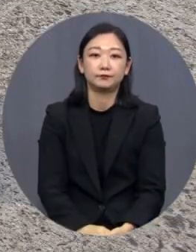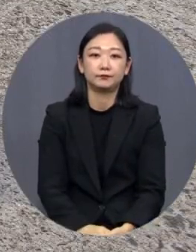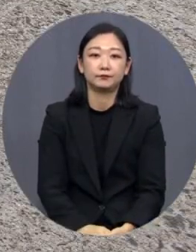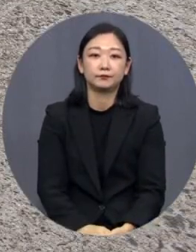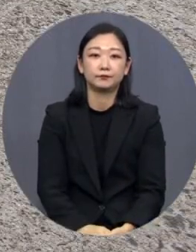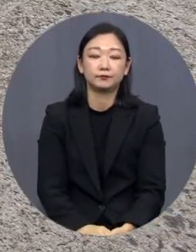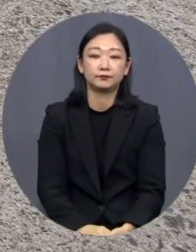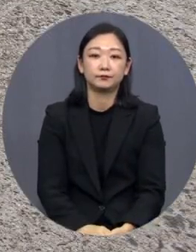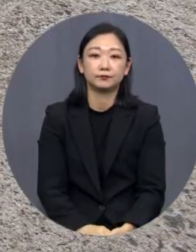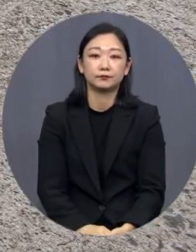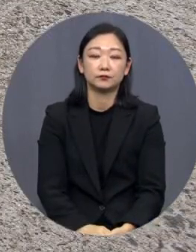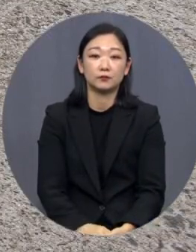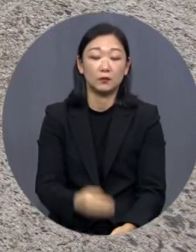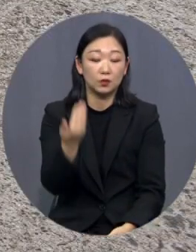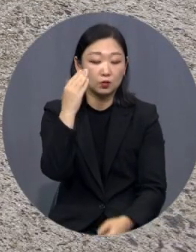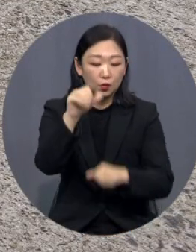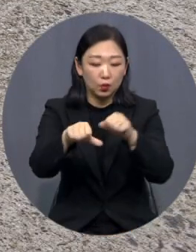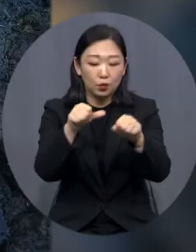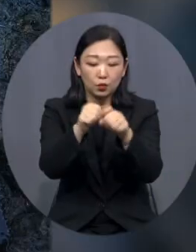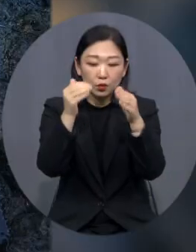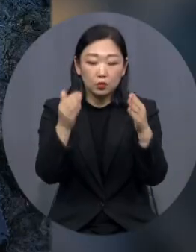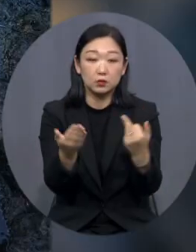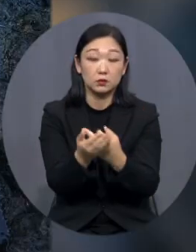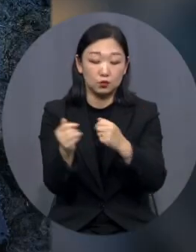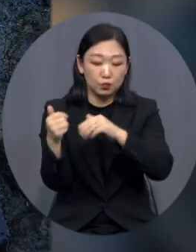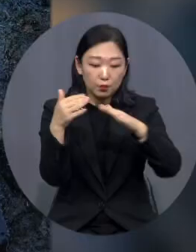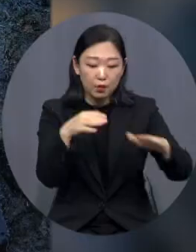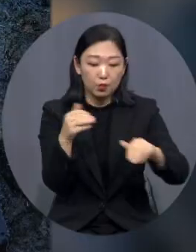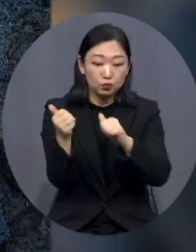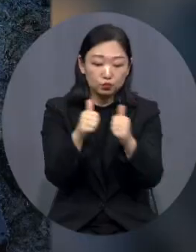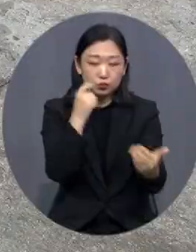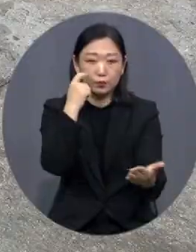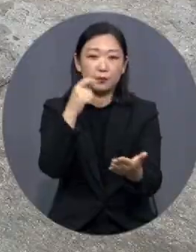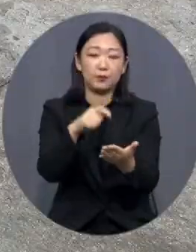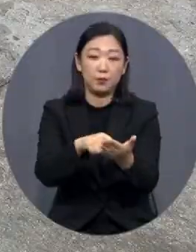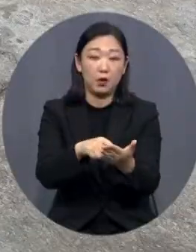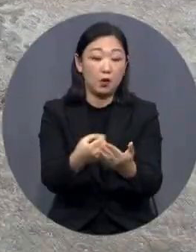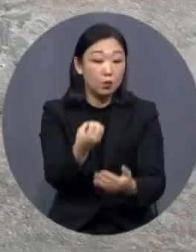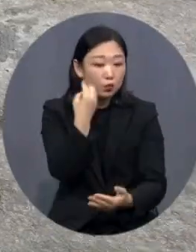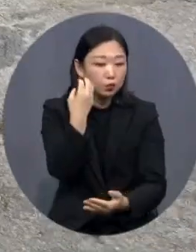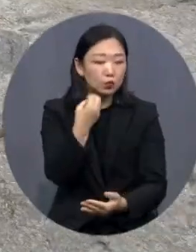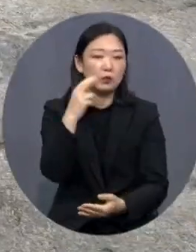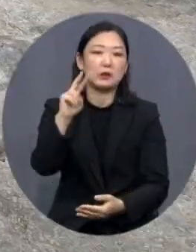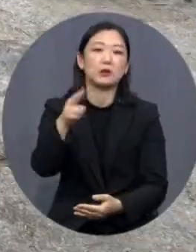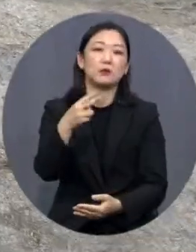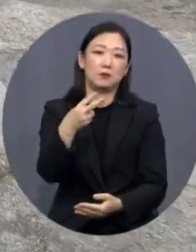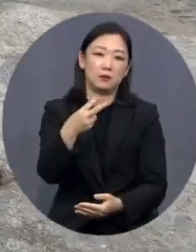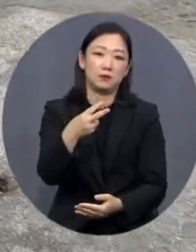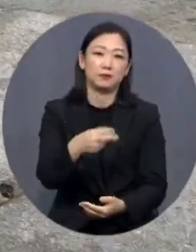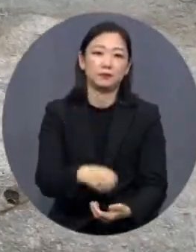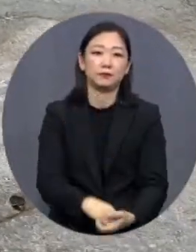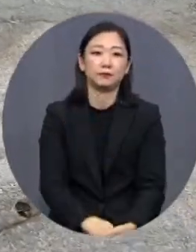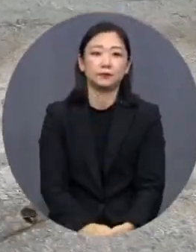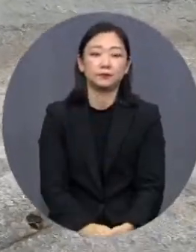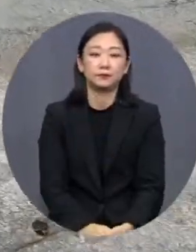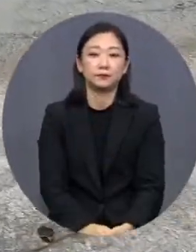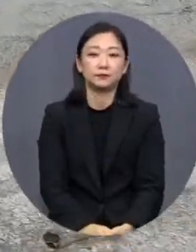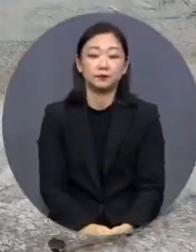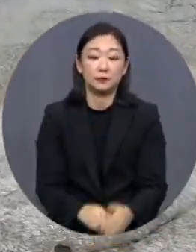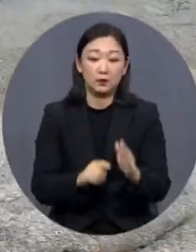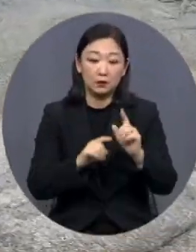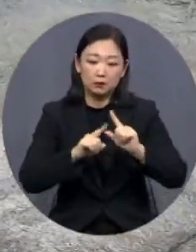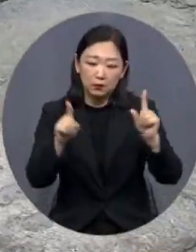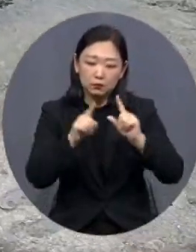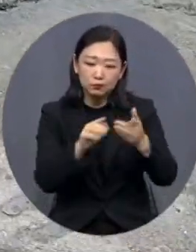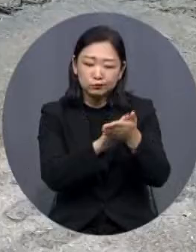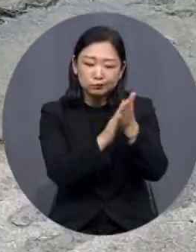exp 최근 5년 동안 제주회 안에서 죽은 채 발견된 상괭이는 200마리의 달합니다 기후변화